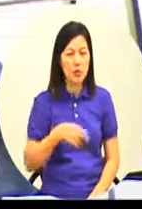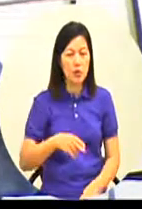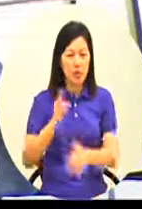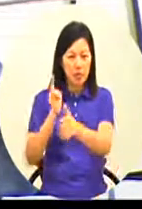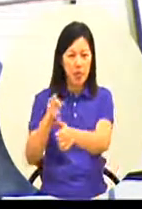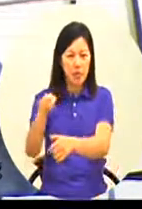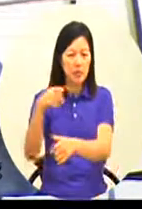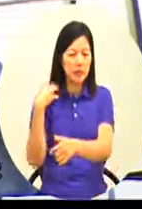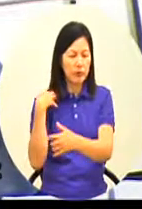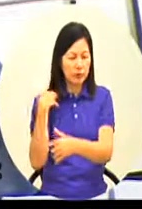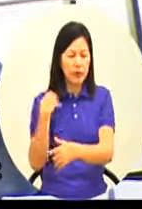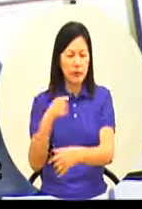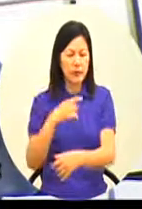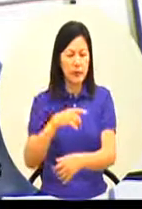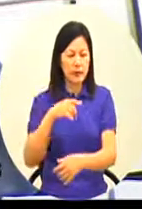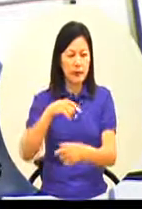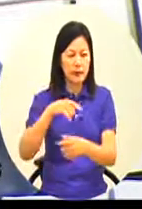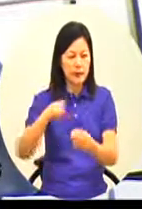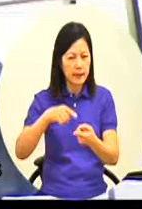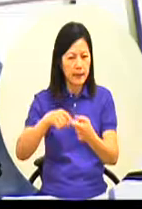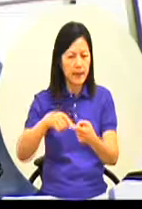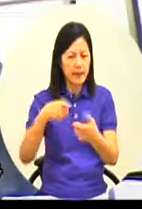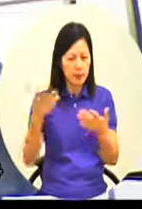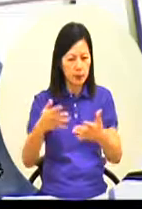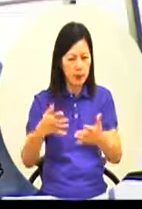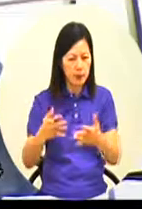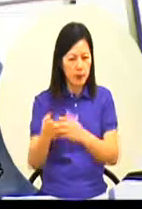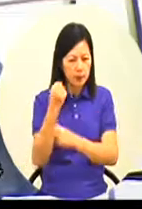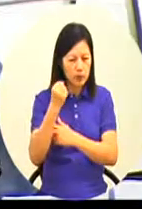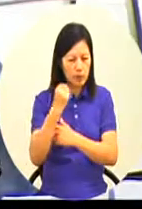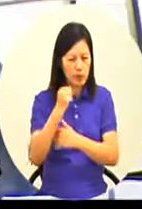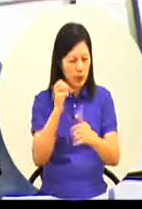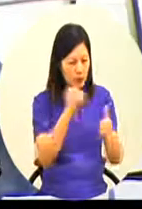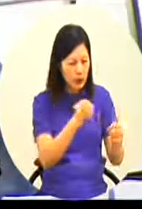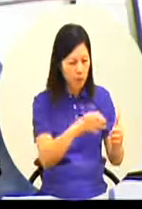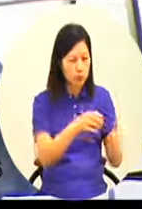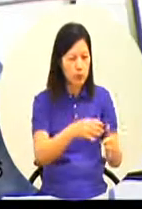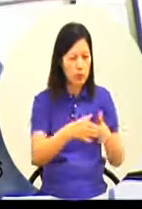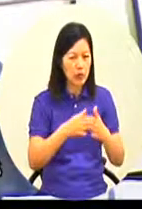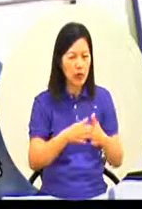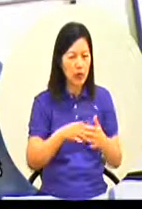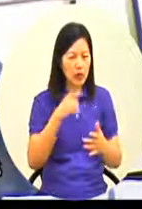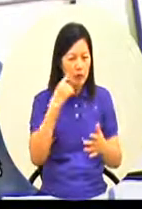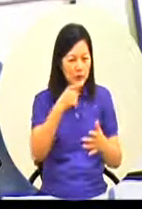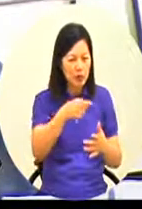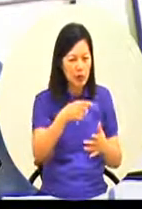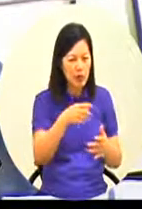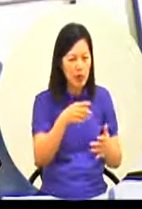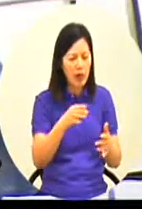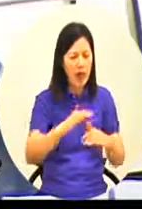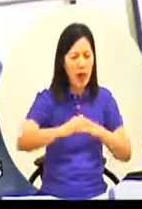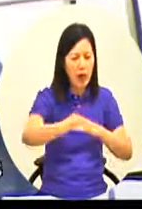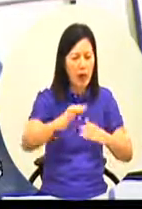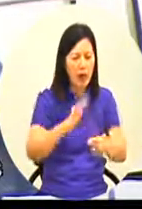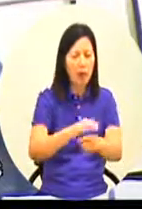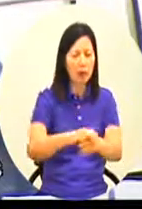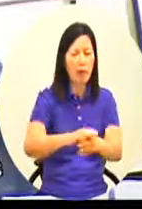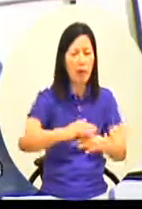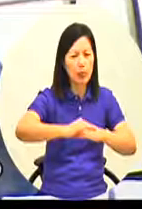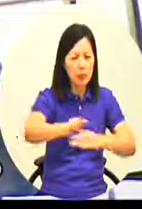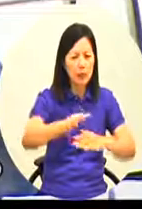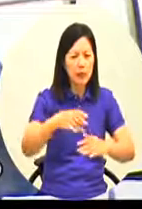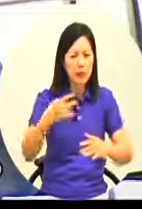来做的，你们也要把这个问题积极的反映上去。唔好一个月恐吓啊，后个月佫无病